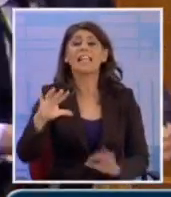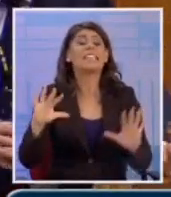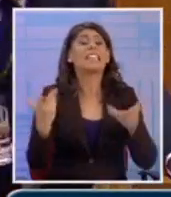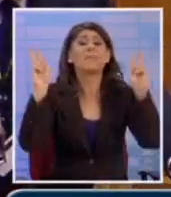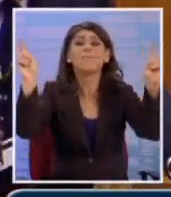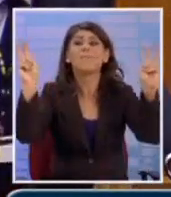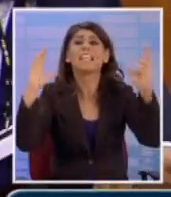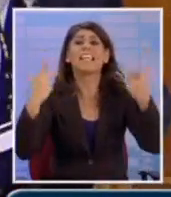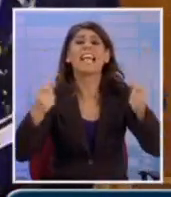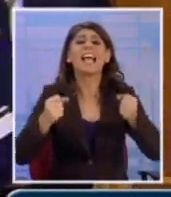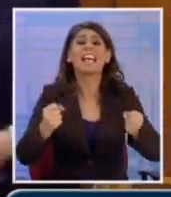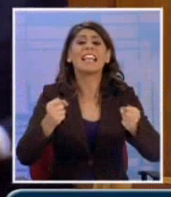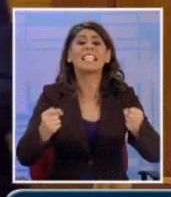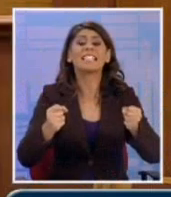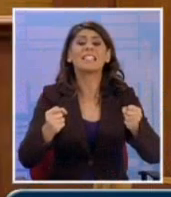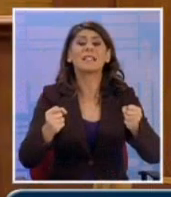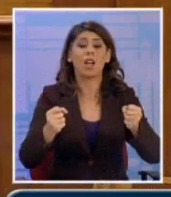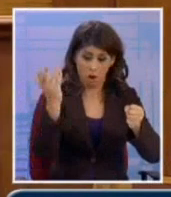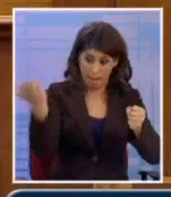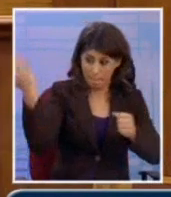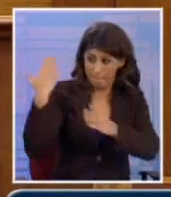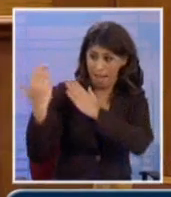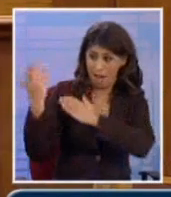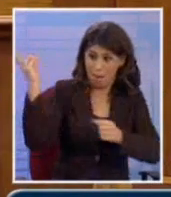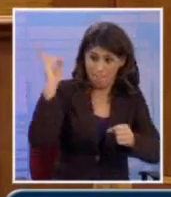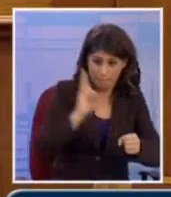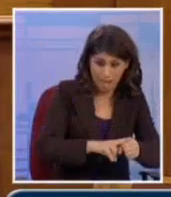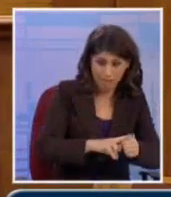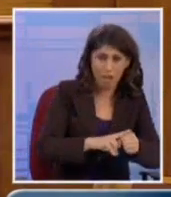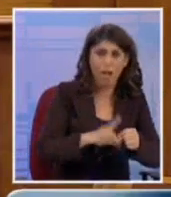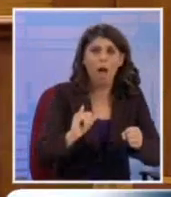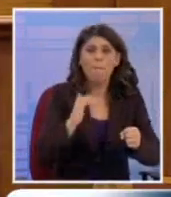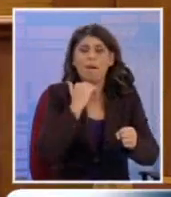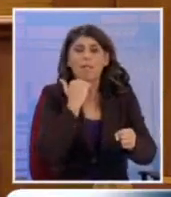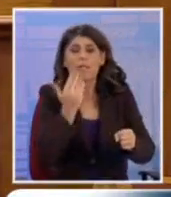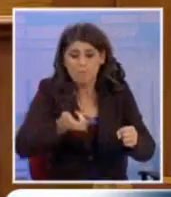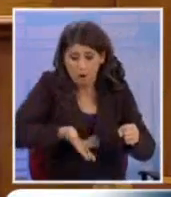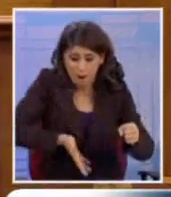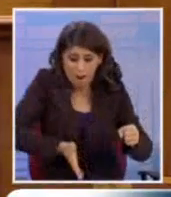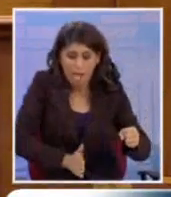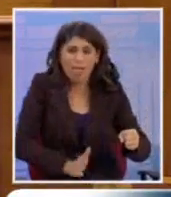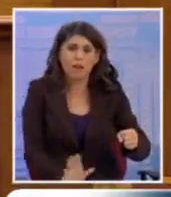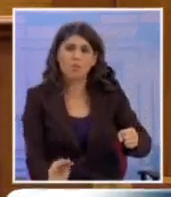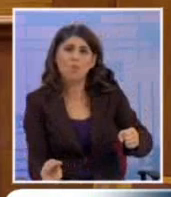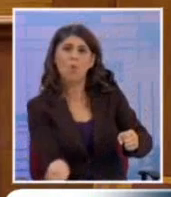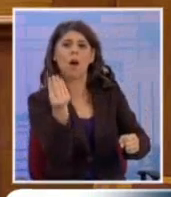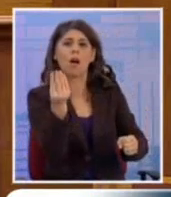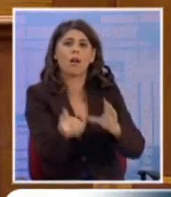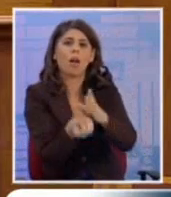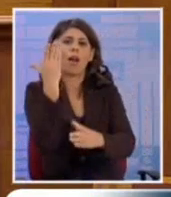κρίση. Όταν πεθαίνει το παλιό και ακόμα δεν μπορεί να έχει να γεννηθεί το καινούριο.